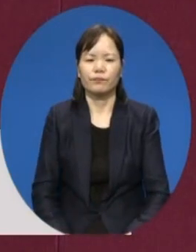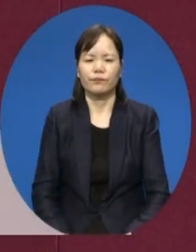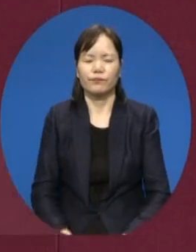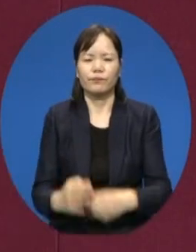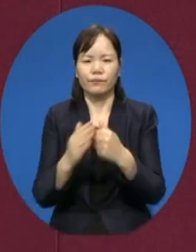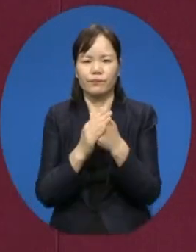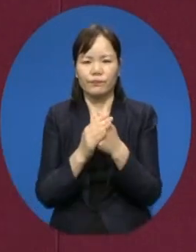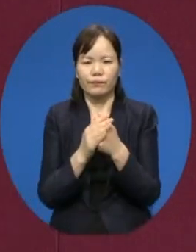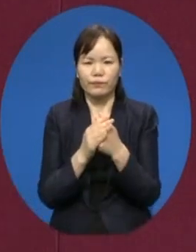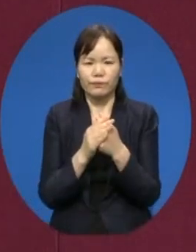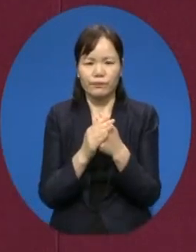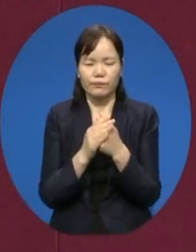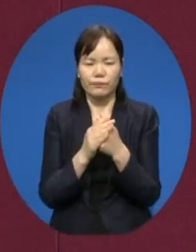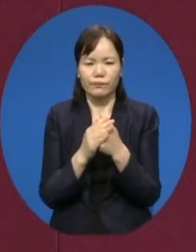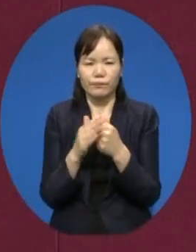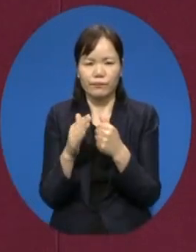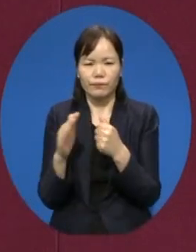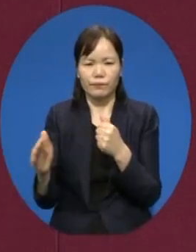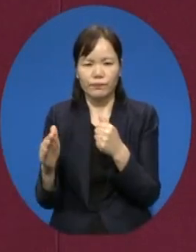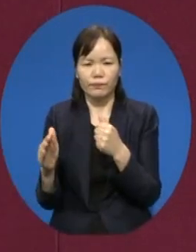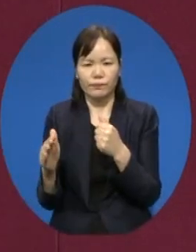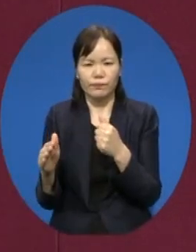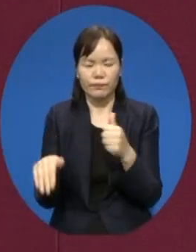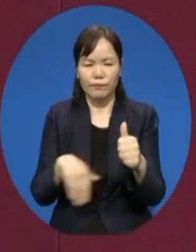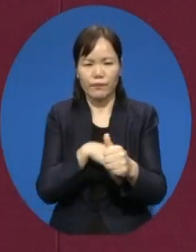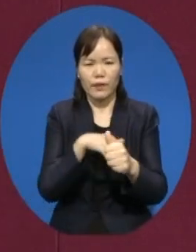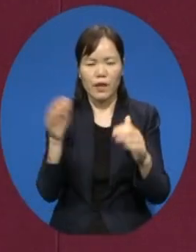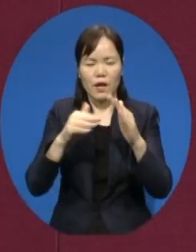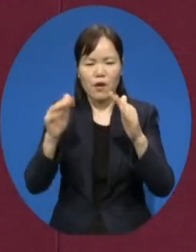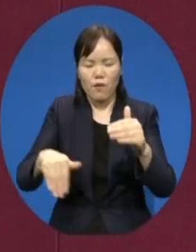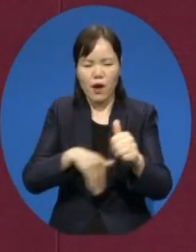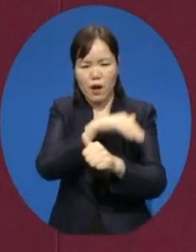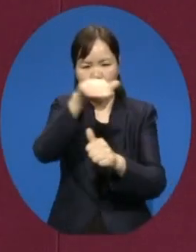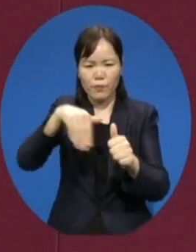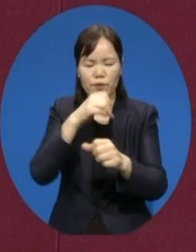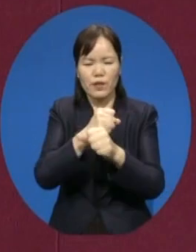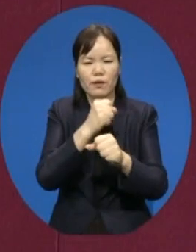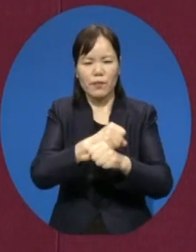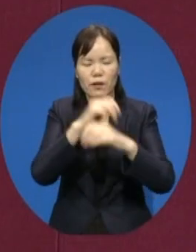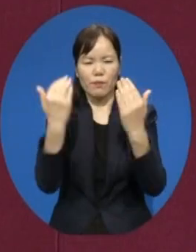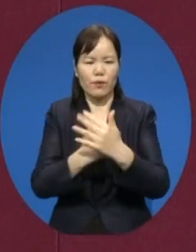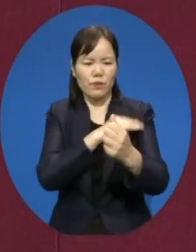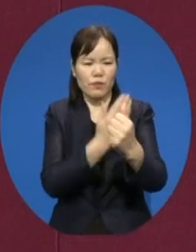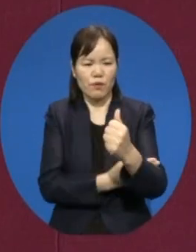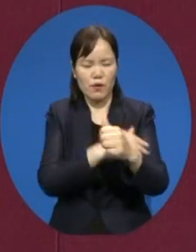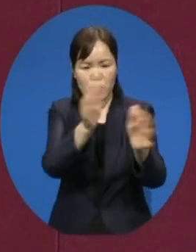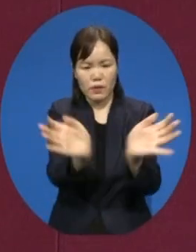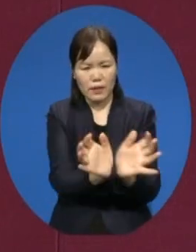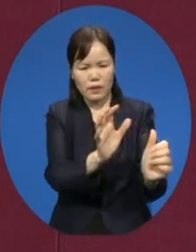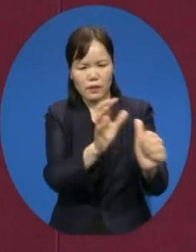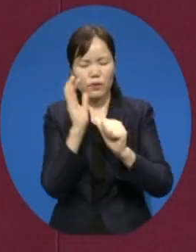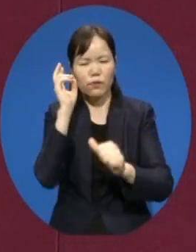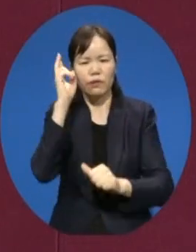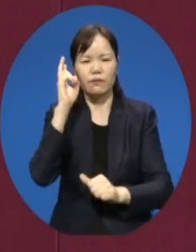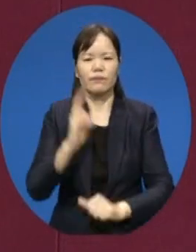그래서 아마 무선 수단을 써서라도 관제 여론 만들고 모든 권력기관 동원할 것이라고 봅니다.